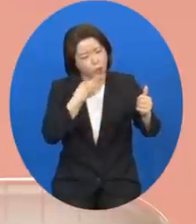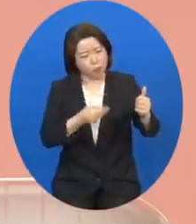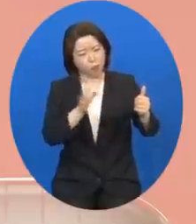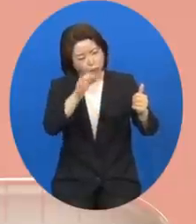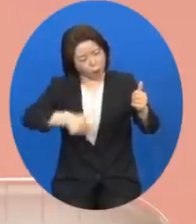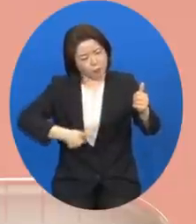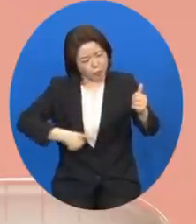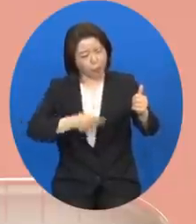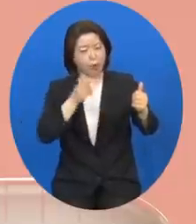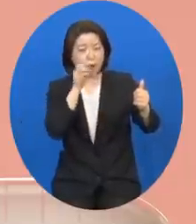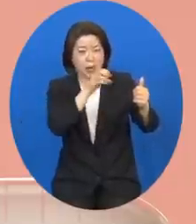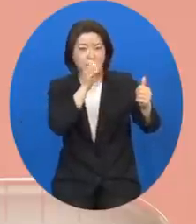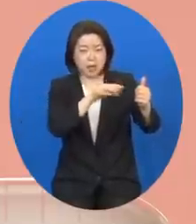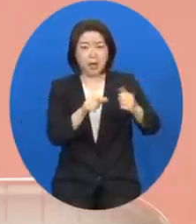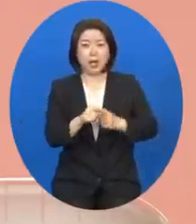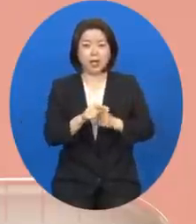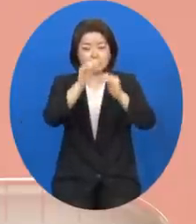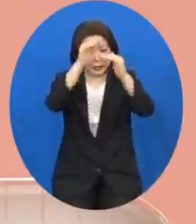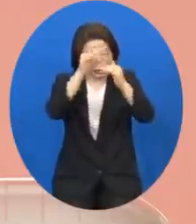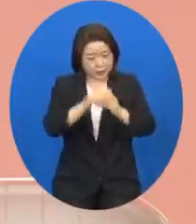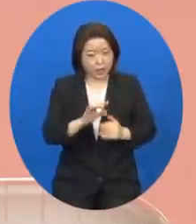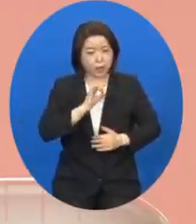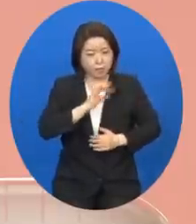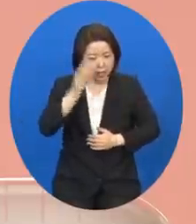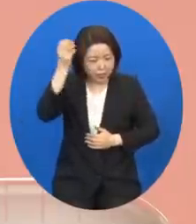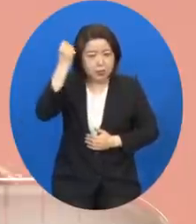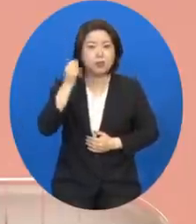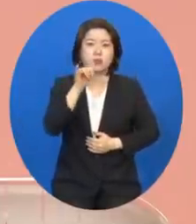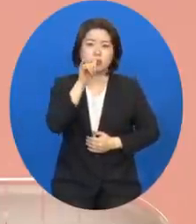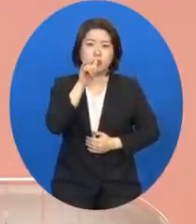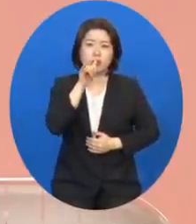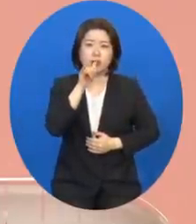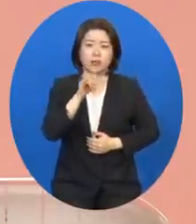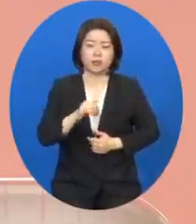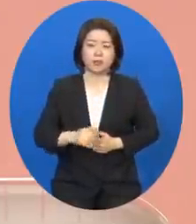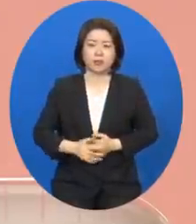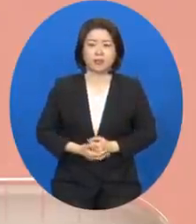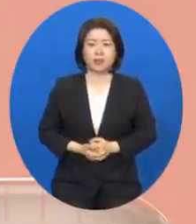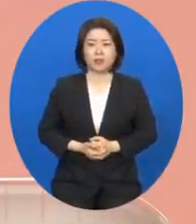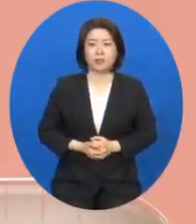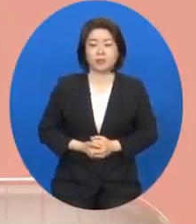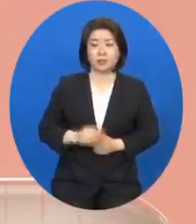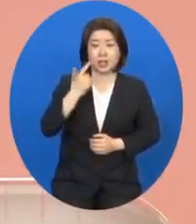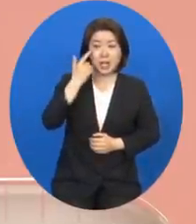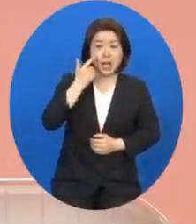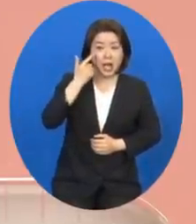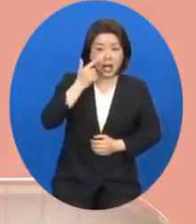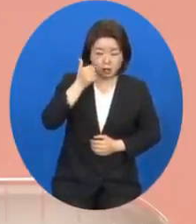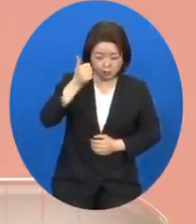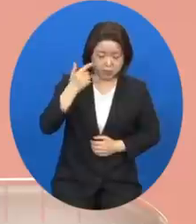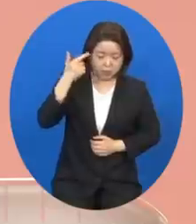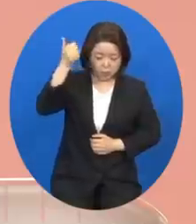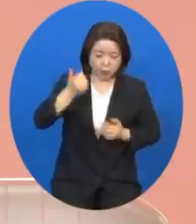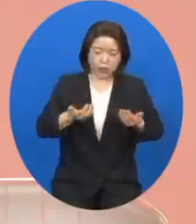하신 그 대화의 내용만 기억이 나요. 아버님 목회가 많이